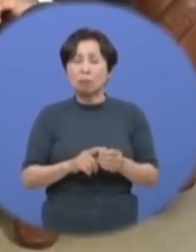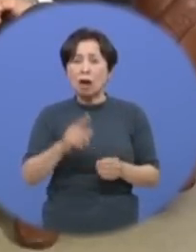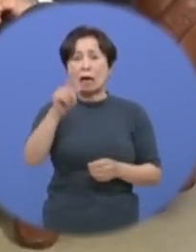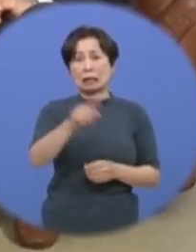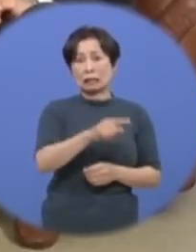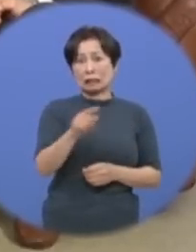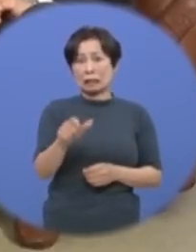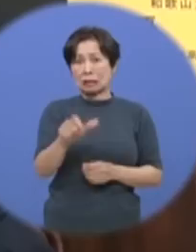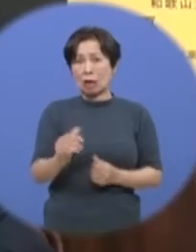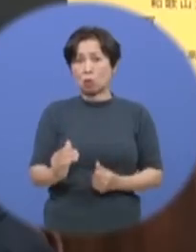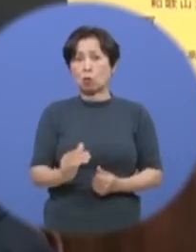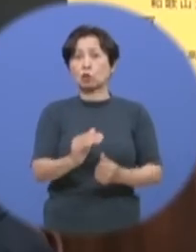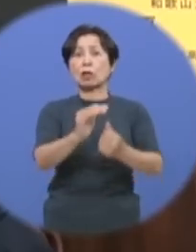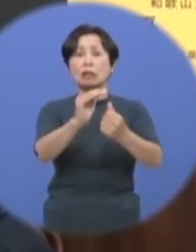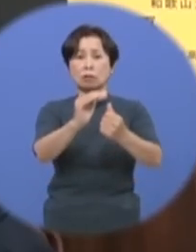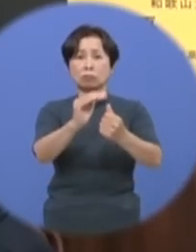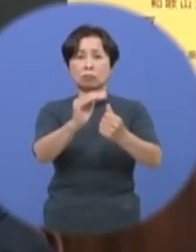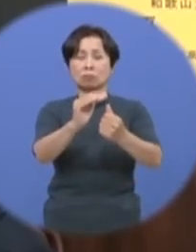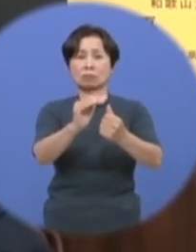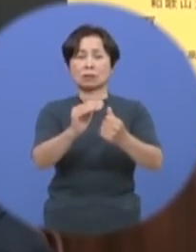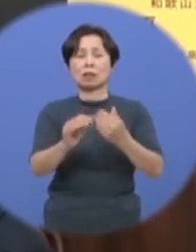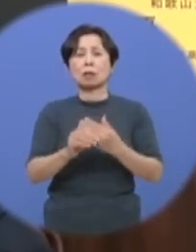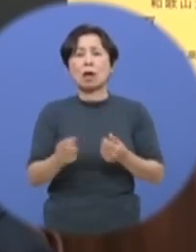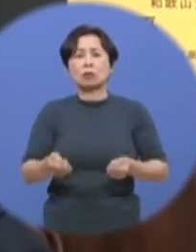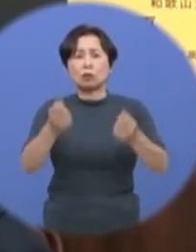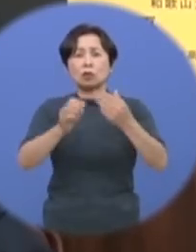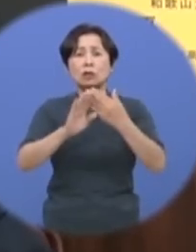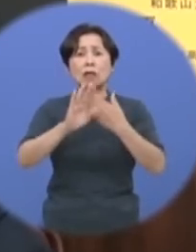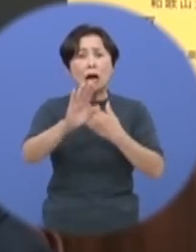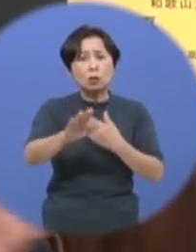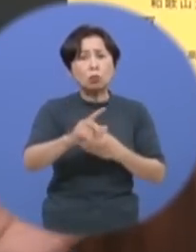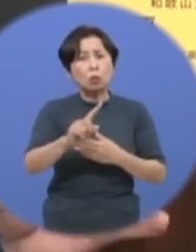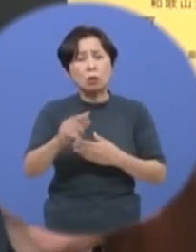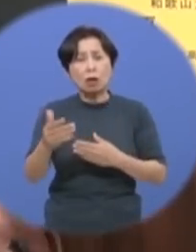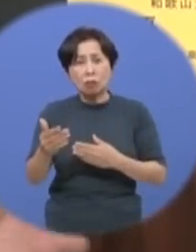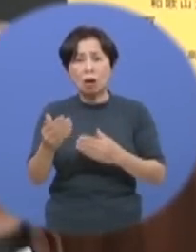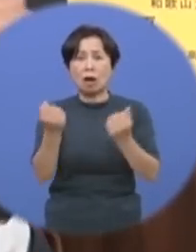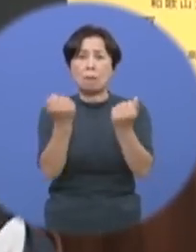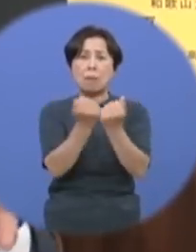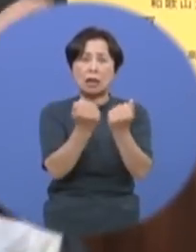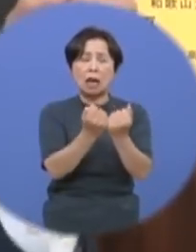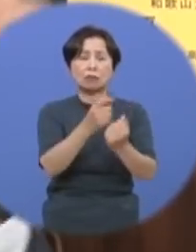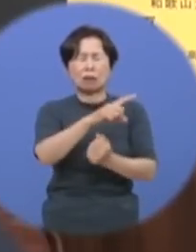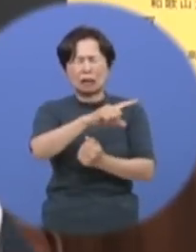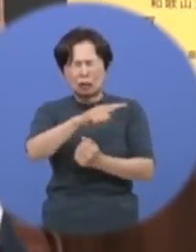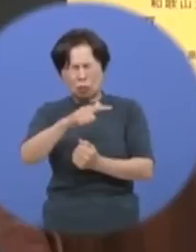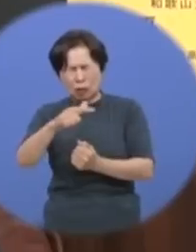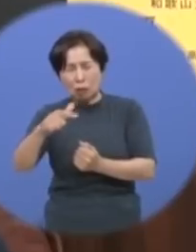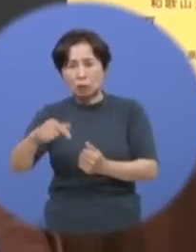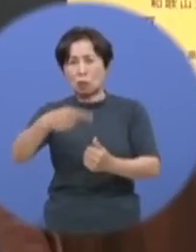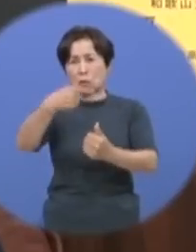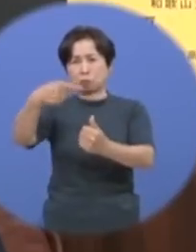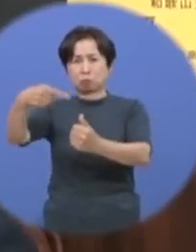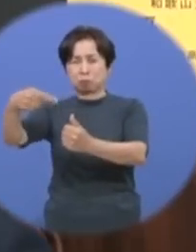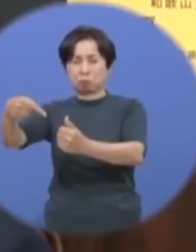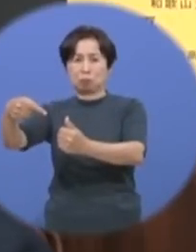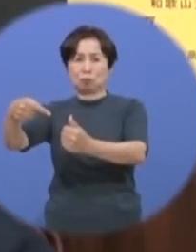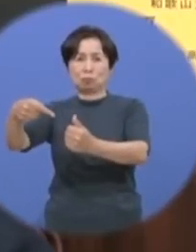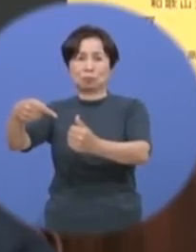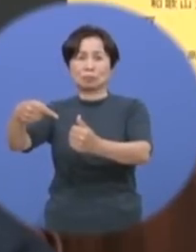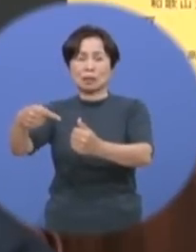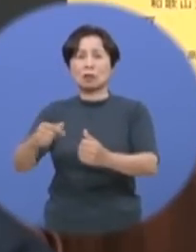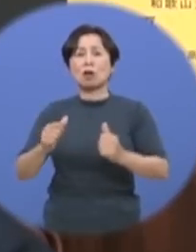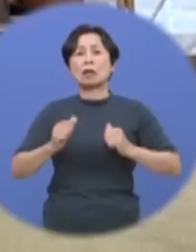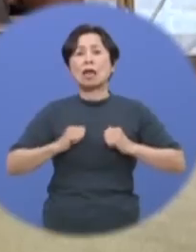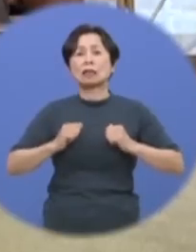どうなるかいろんなそのマナーであるとかね色んな事その練習の中でうるさく言うて教えてい